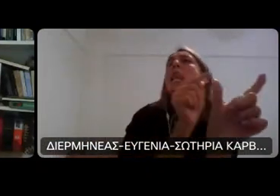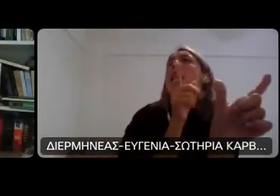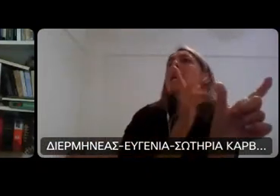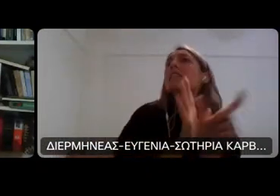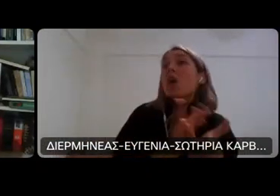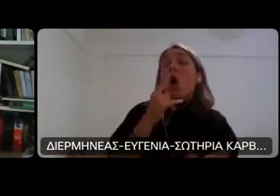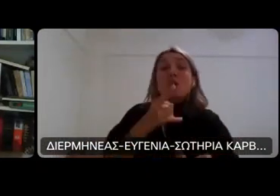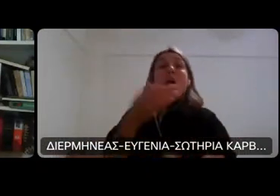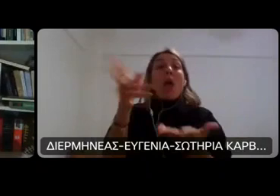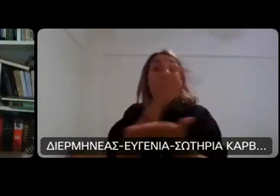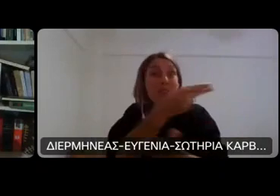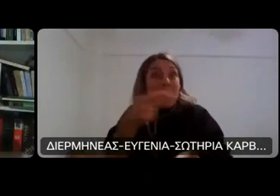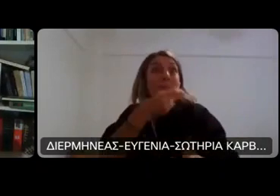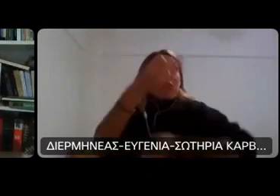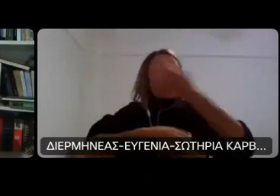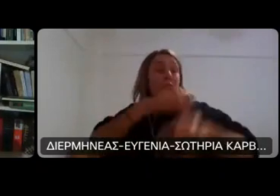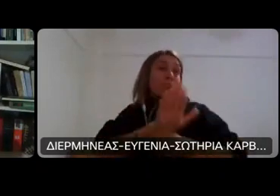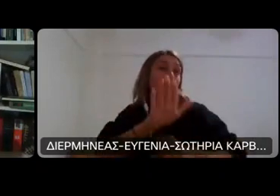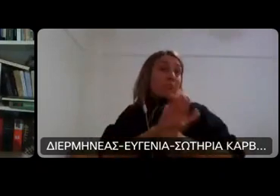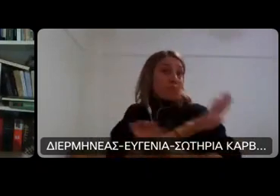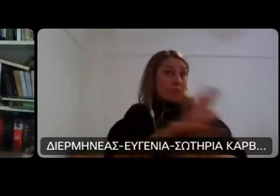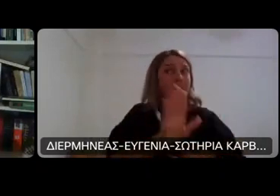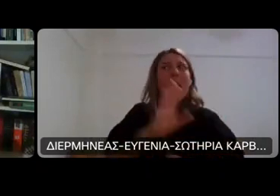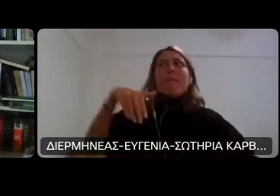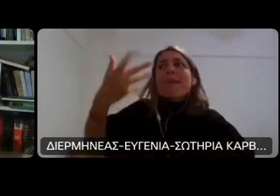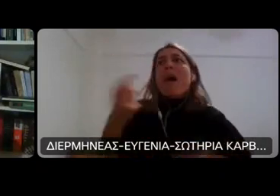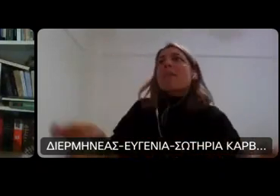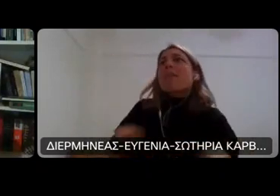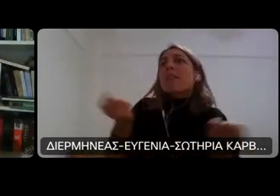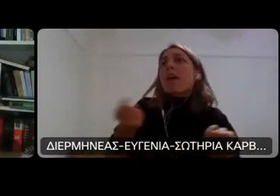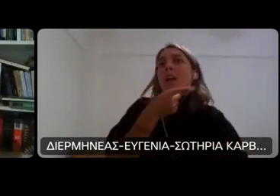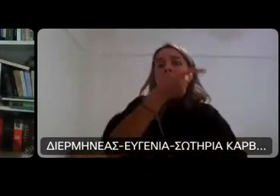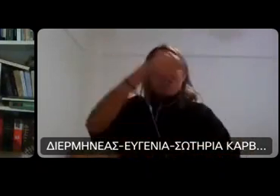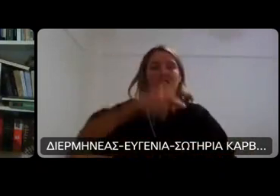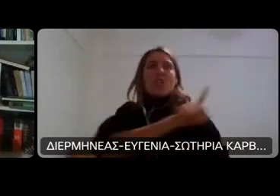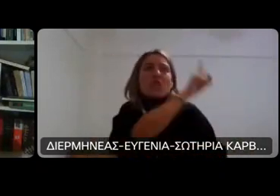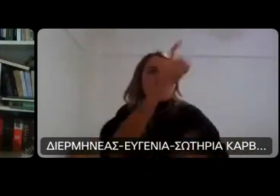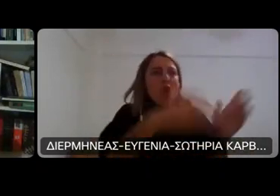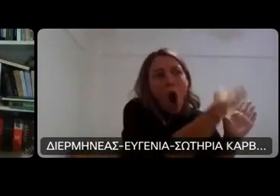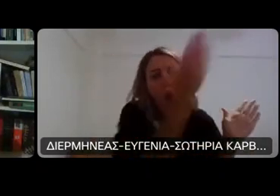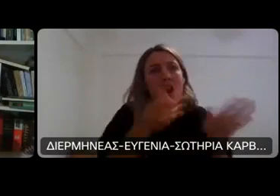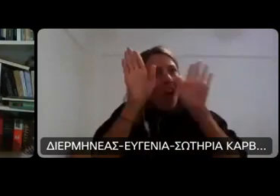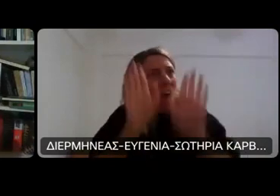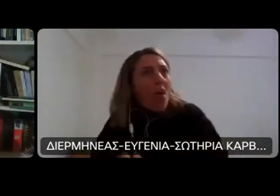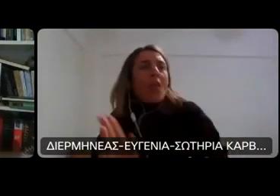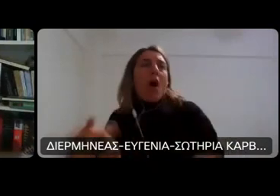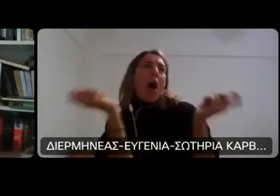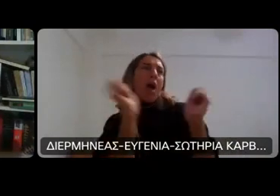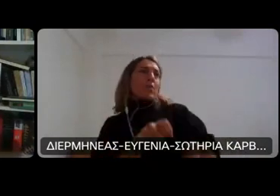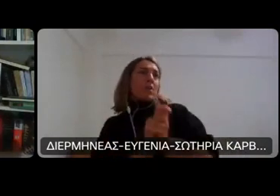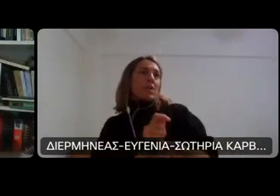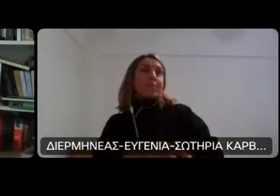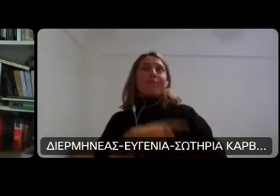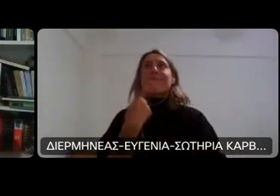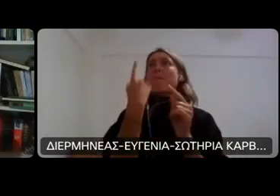καλύτερα να μου πεις τι σκοπεύεις να κάνεις μετά, αφού φαντάζομαι δεν σκοπεύεις να μείνεις εδώ όλη σου τη ζωή. Σαν πολλά να σημαίνει μία μόνο λέξη,